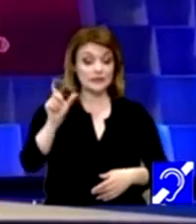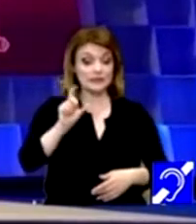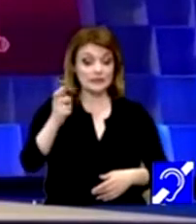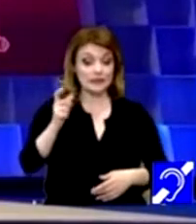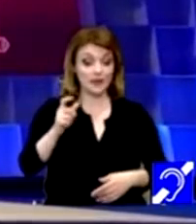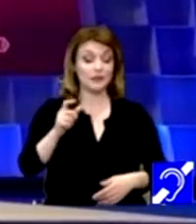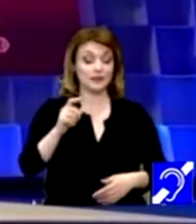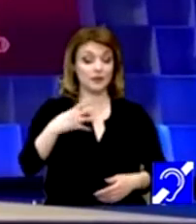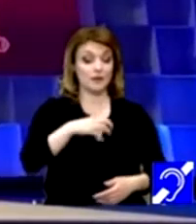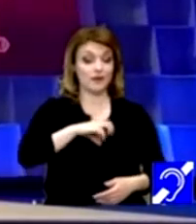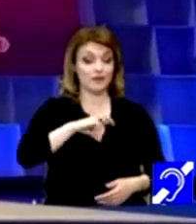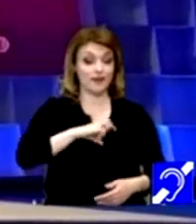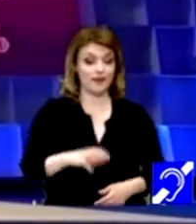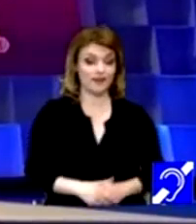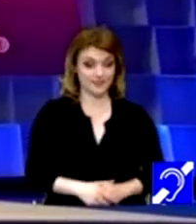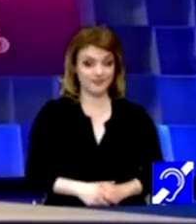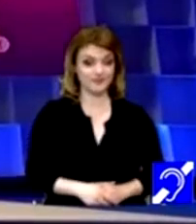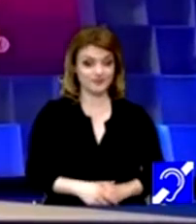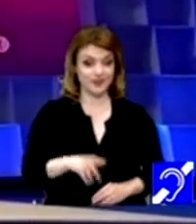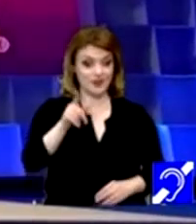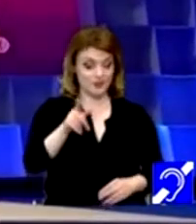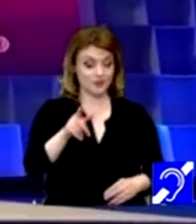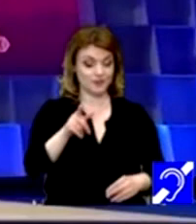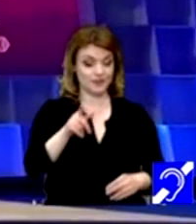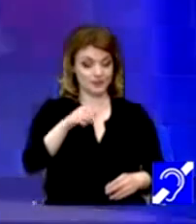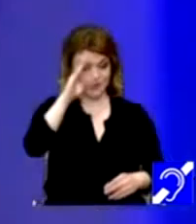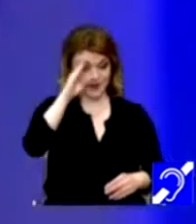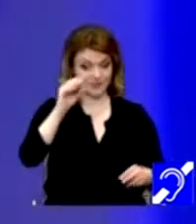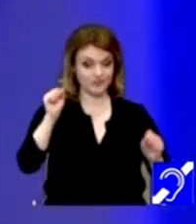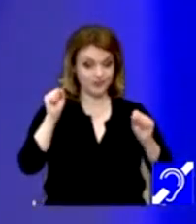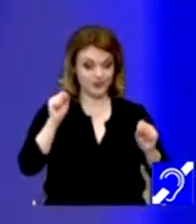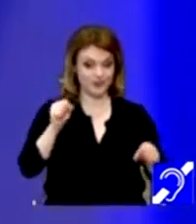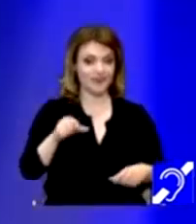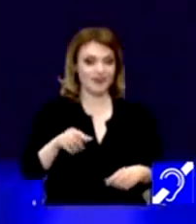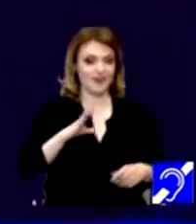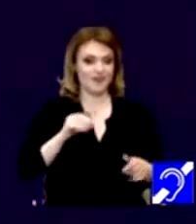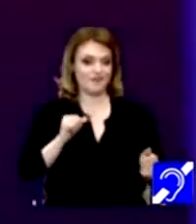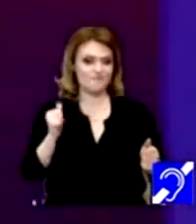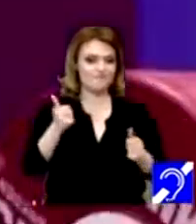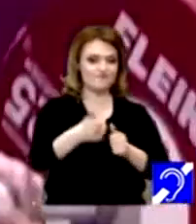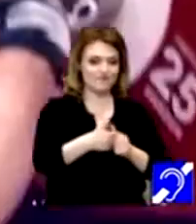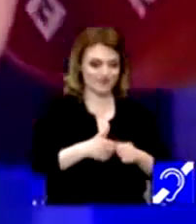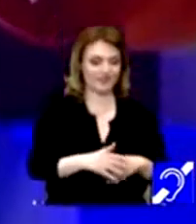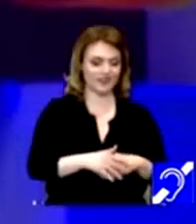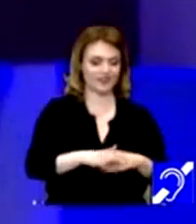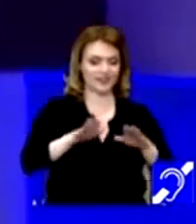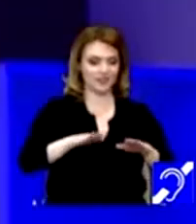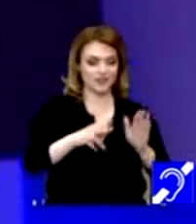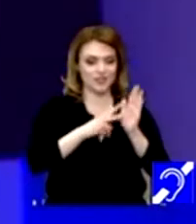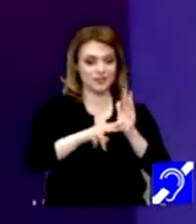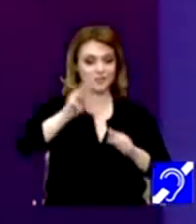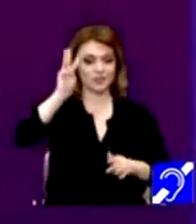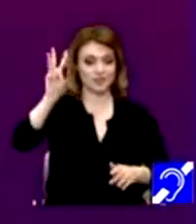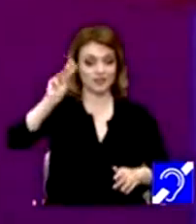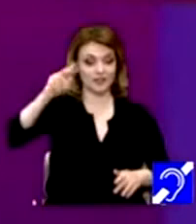general și a devenit în premiere vicecampion european la seniori. Atletul basarabean a fost depășit la categoria de 73 de